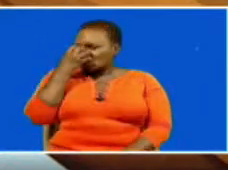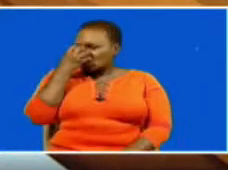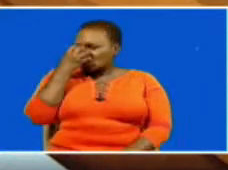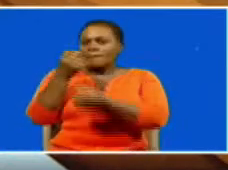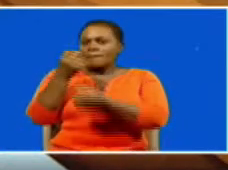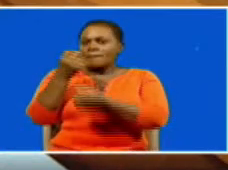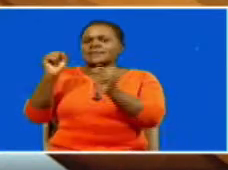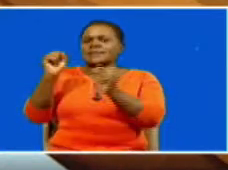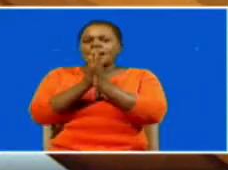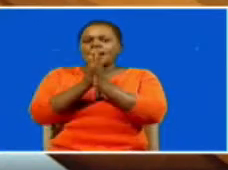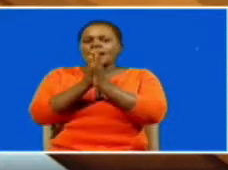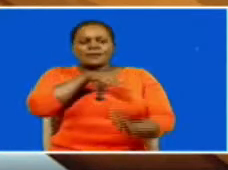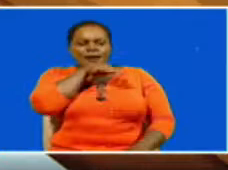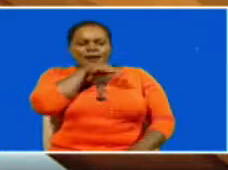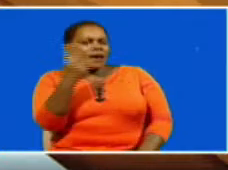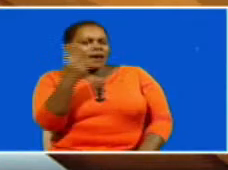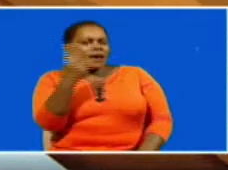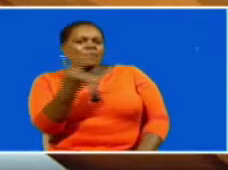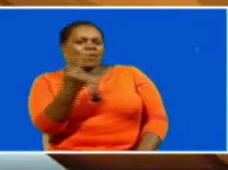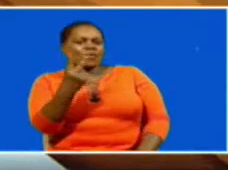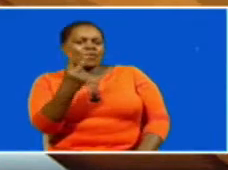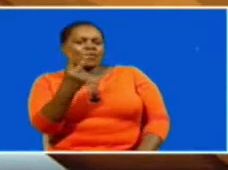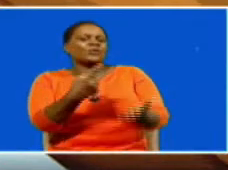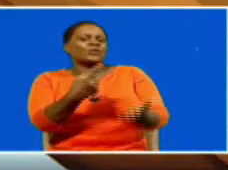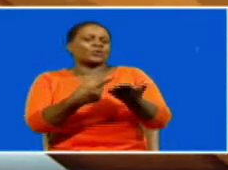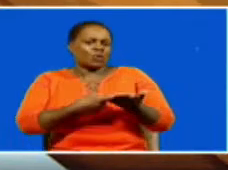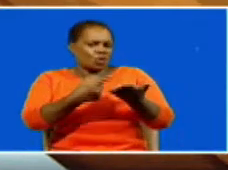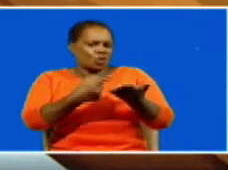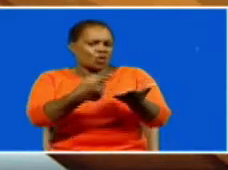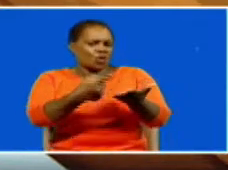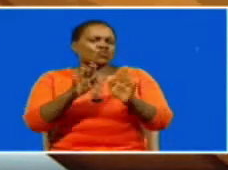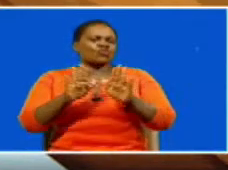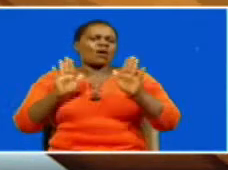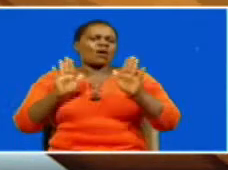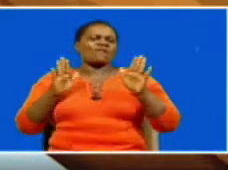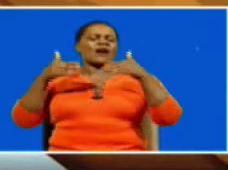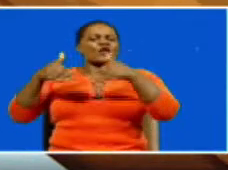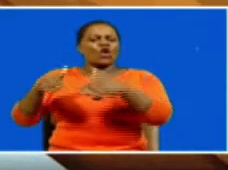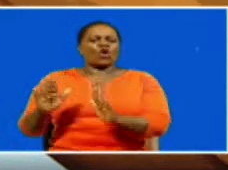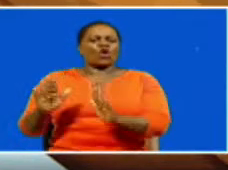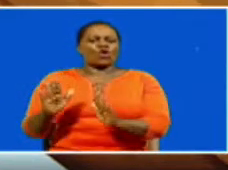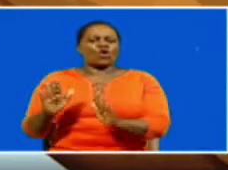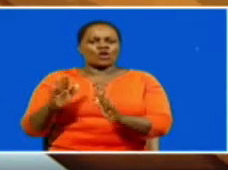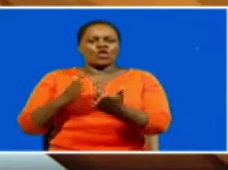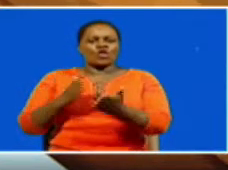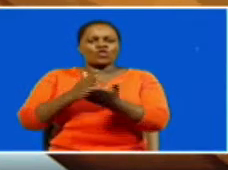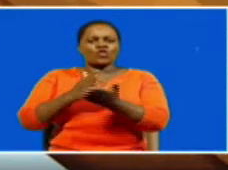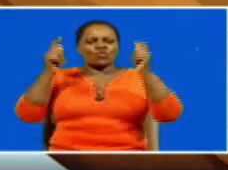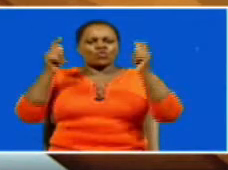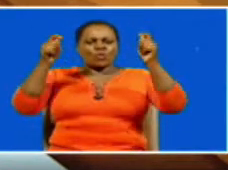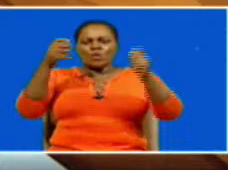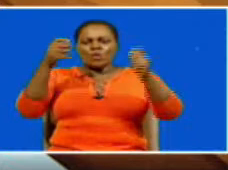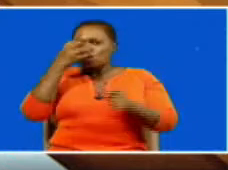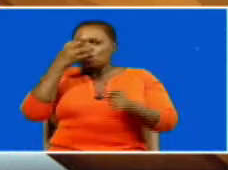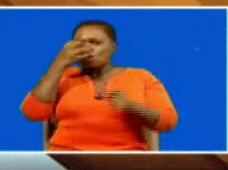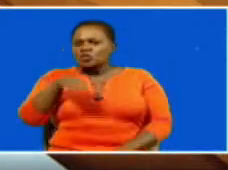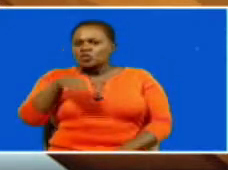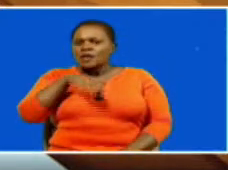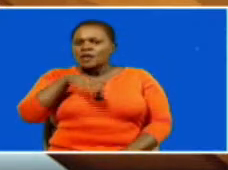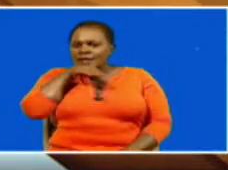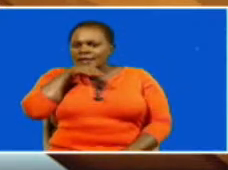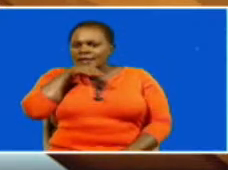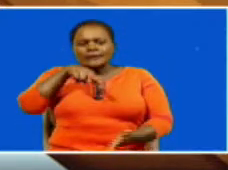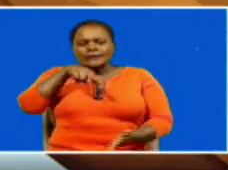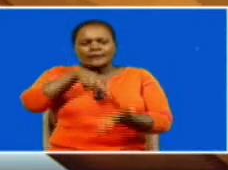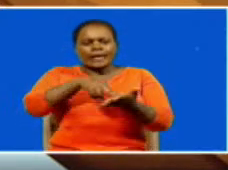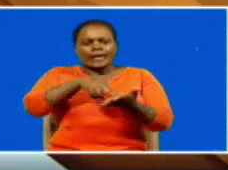Ruto na Raila Odinga kufanya mazungumzo ili kuepuka hasara ambayo inatokana na maandamano. Ruto na Raila kila mmoja